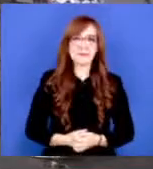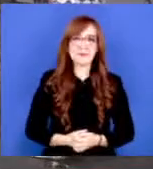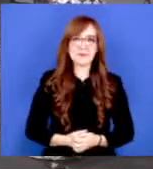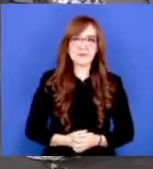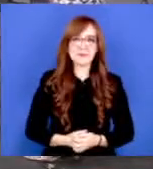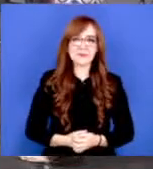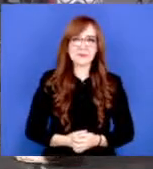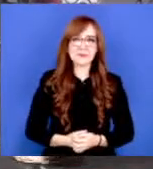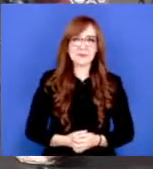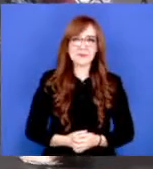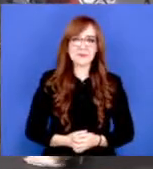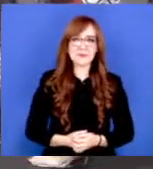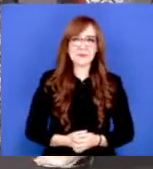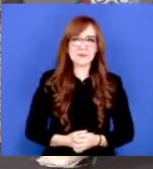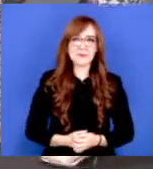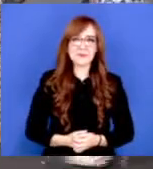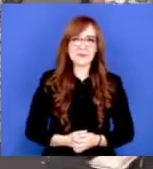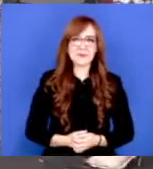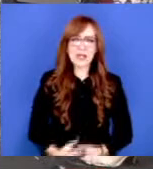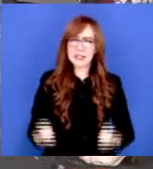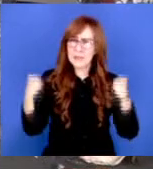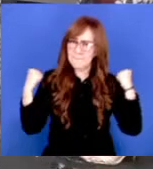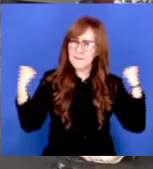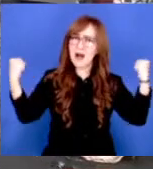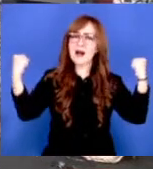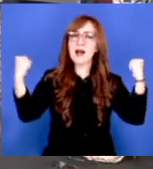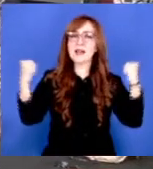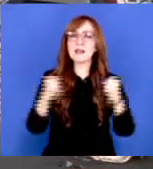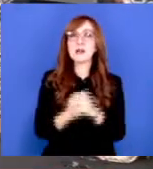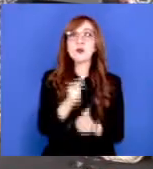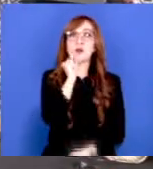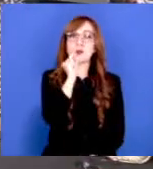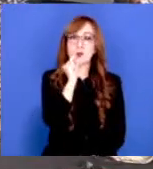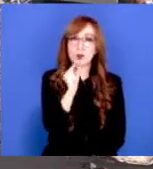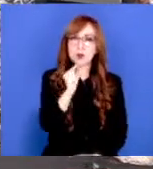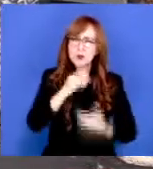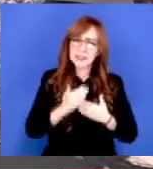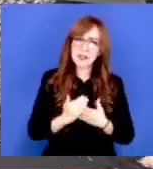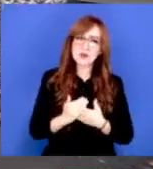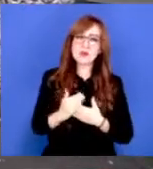Oleh karena itu, tentunya semangat untuk